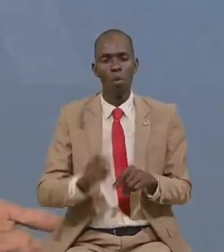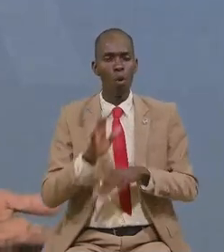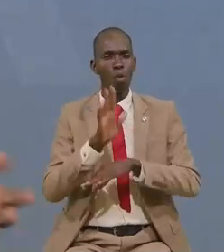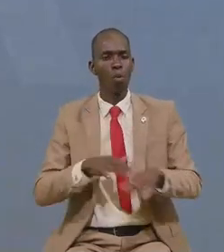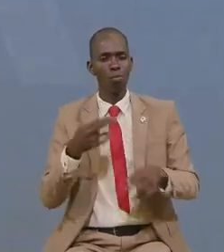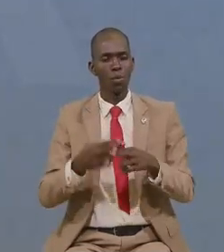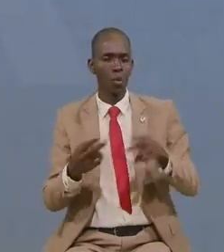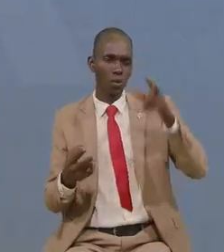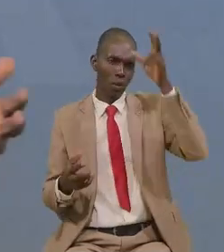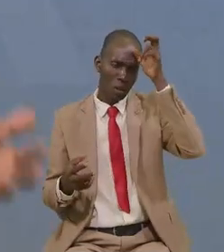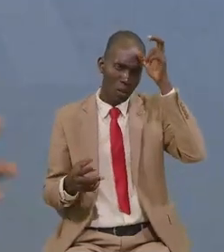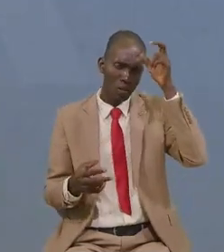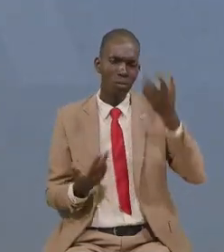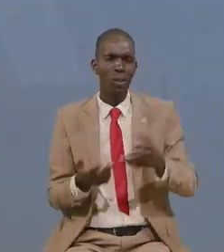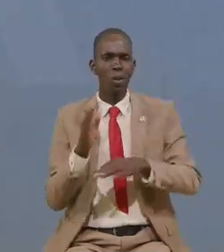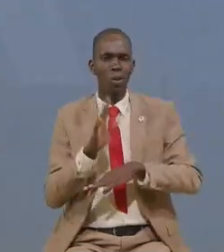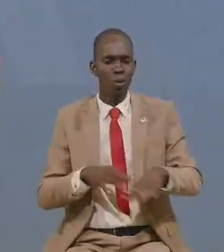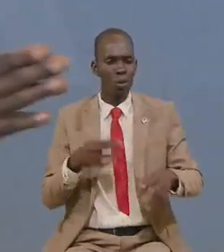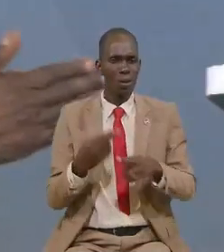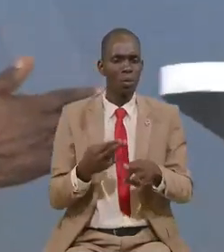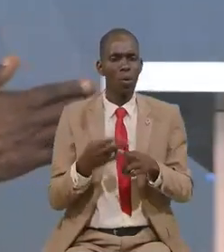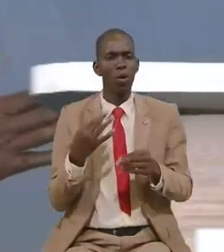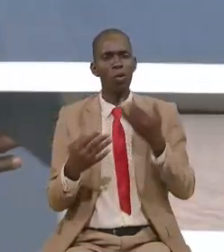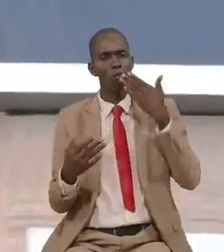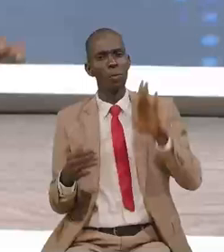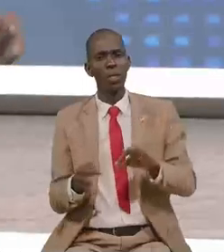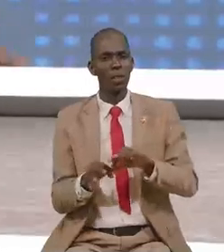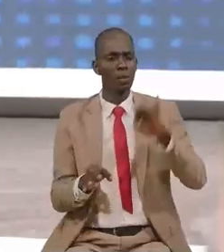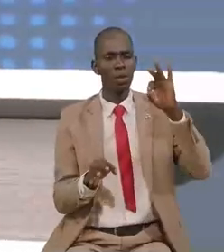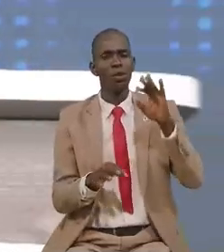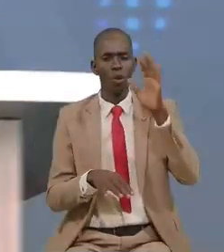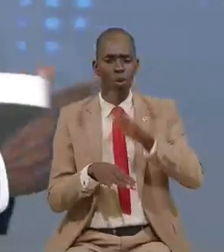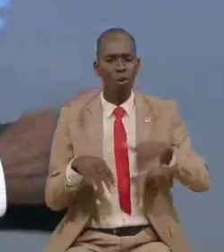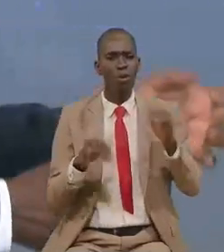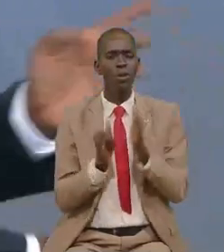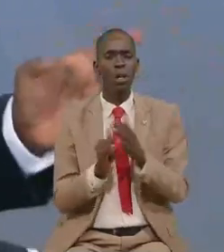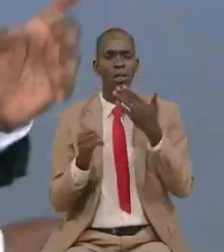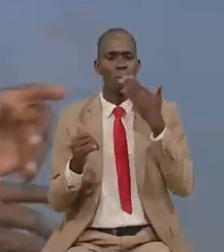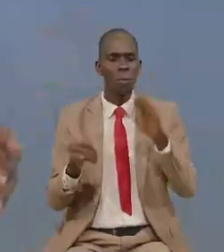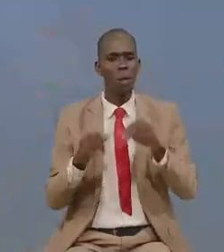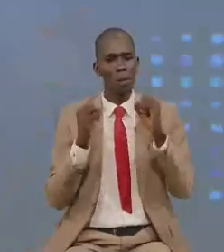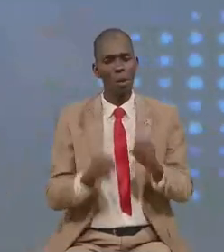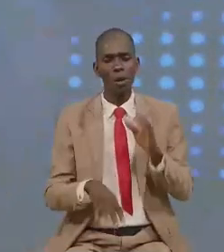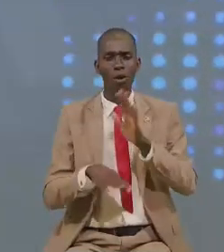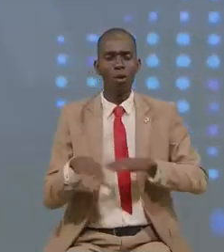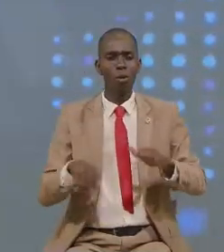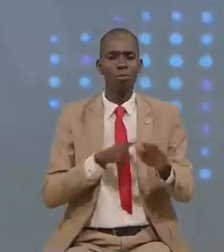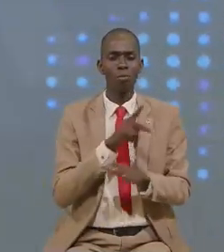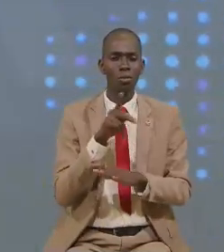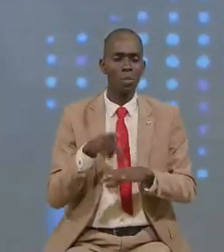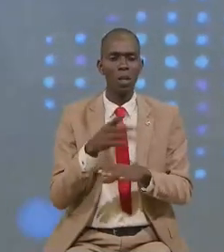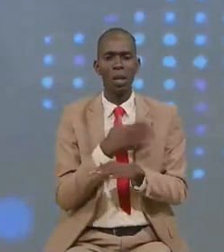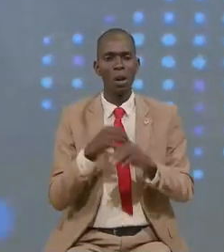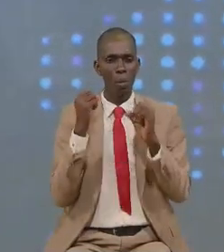doit mentionner Satan, il doit mentionner les mauvais esprits, il doit mentionner les puissants des ténèbres, il doit mentionner les principautés, les